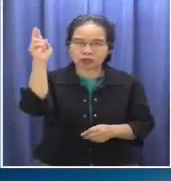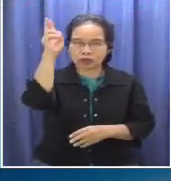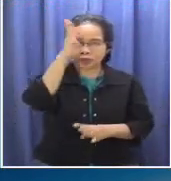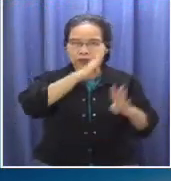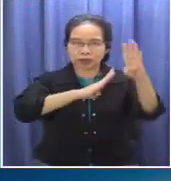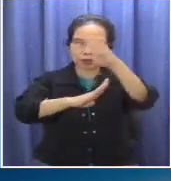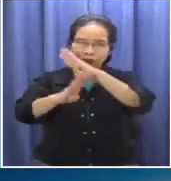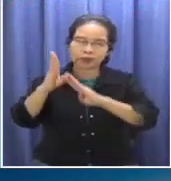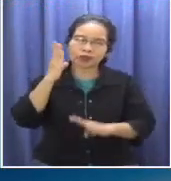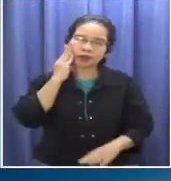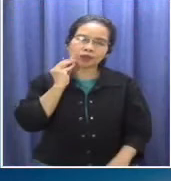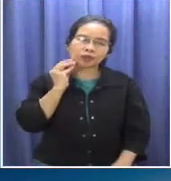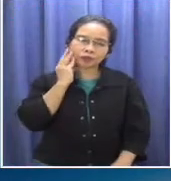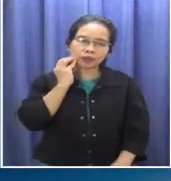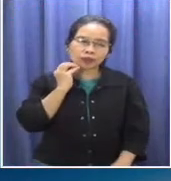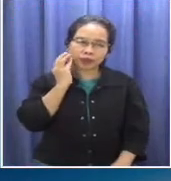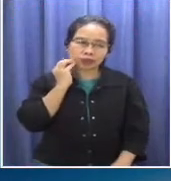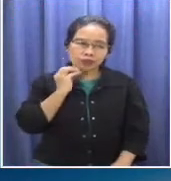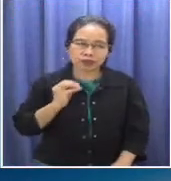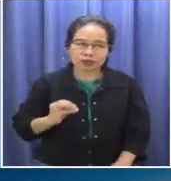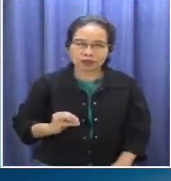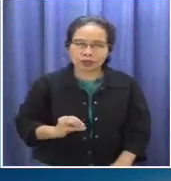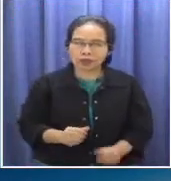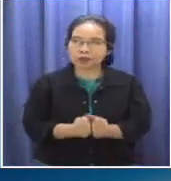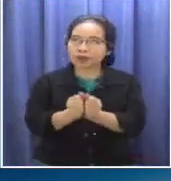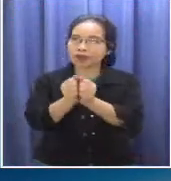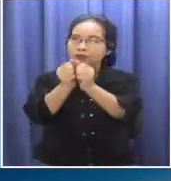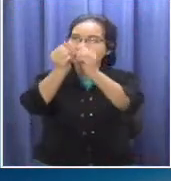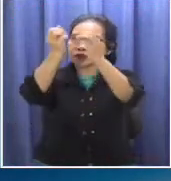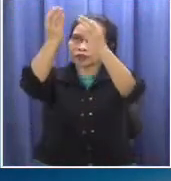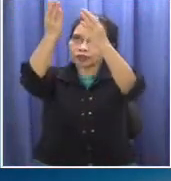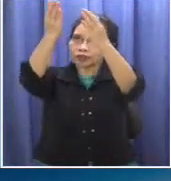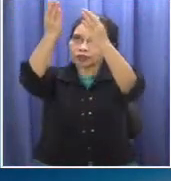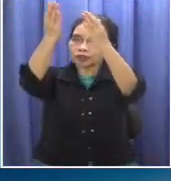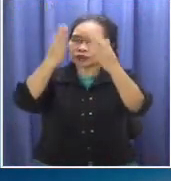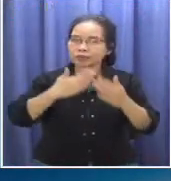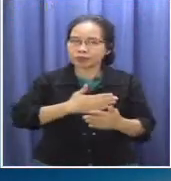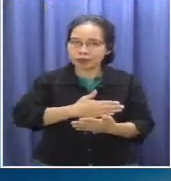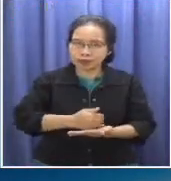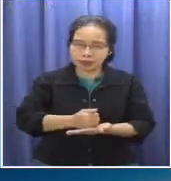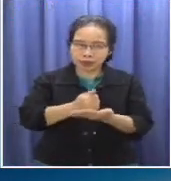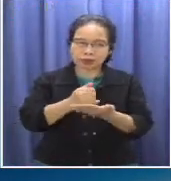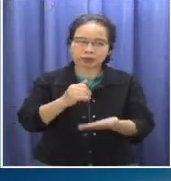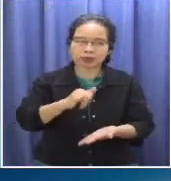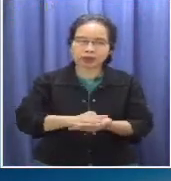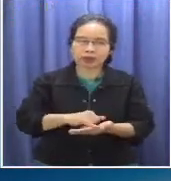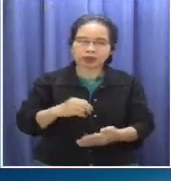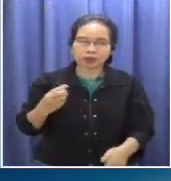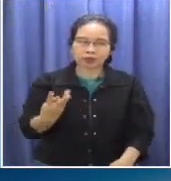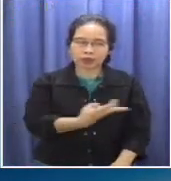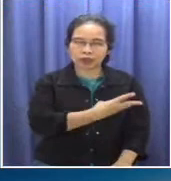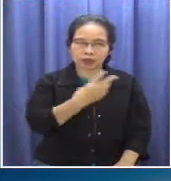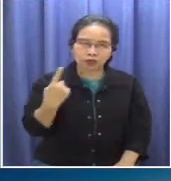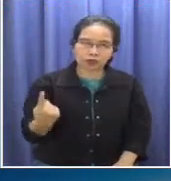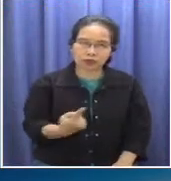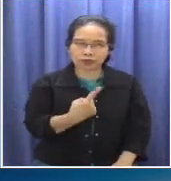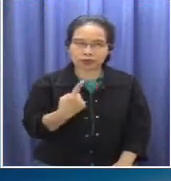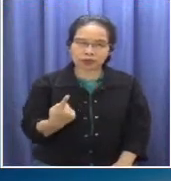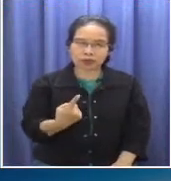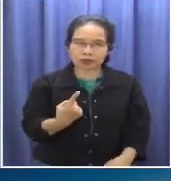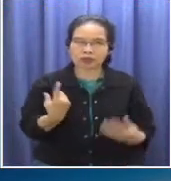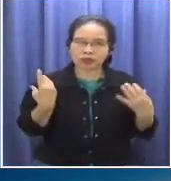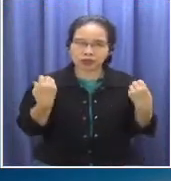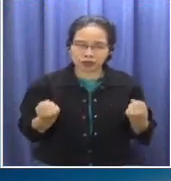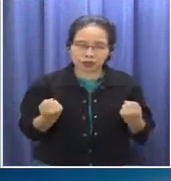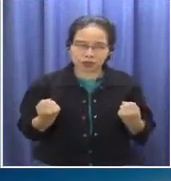aming nararanasan. Ama, tulungan mo kami na lagi nang maging